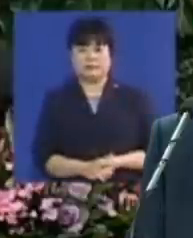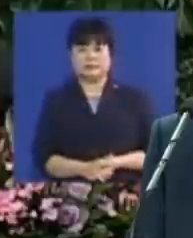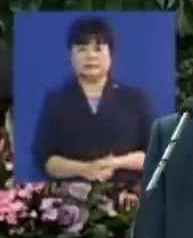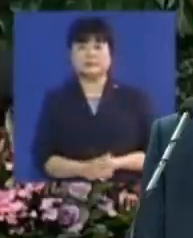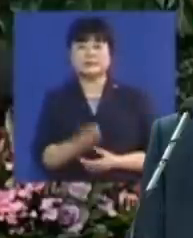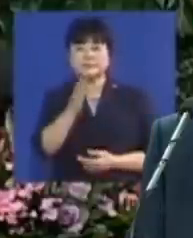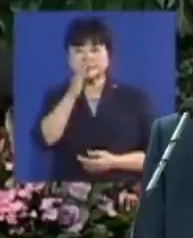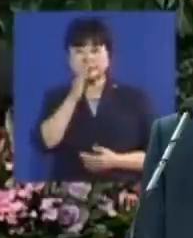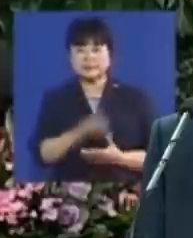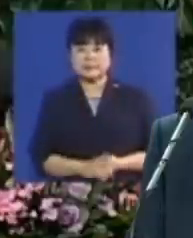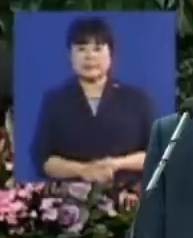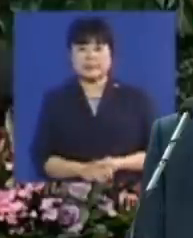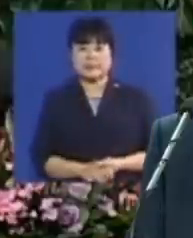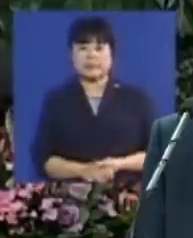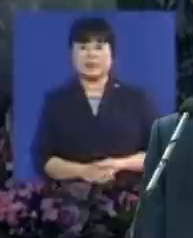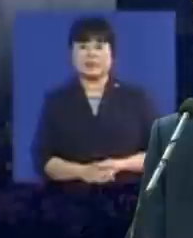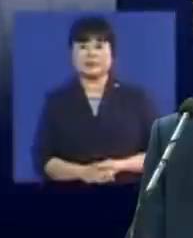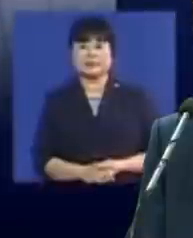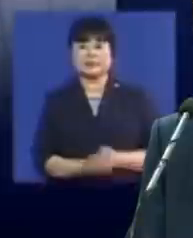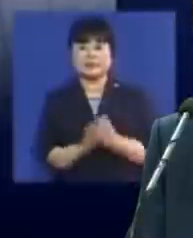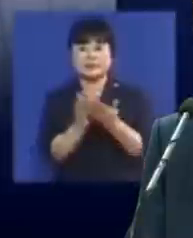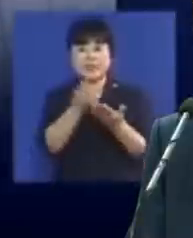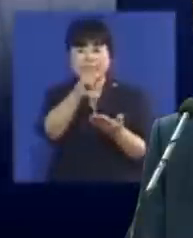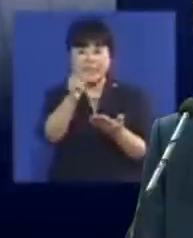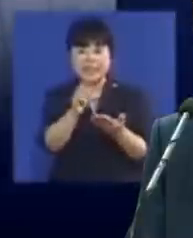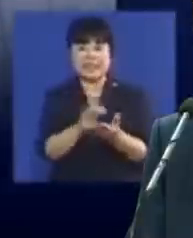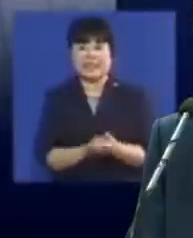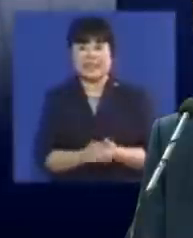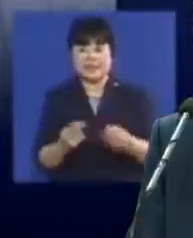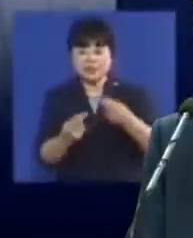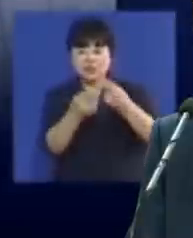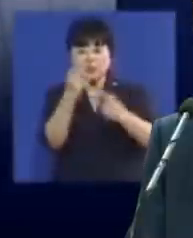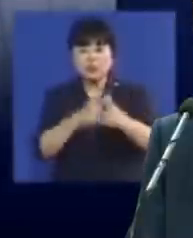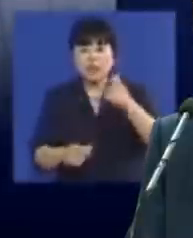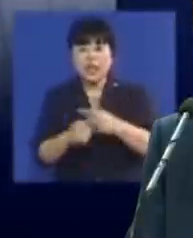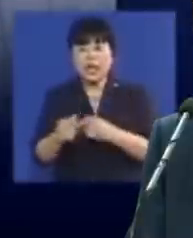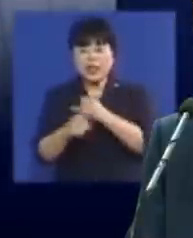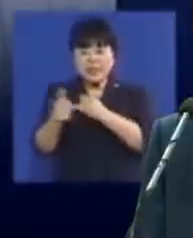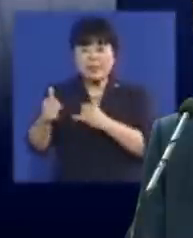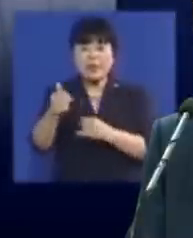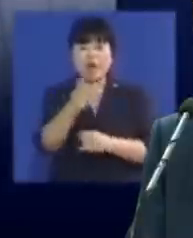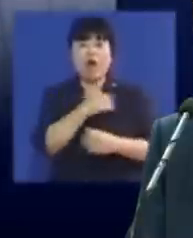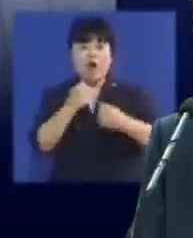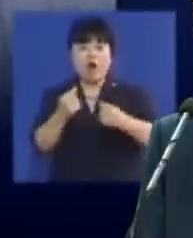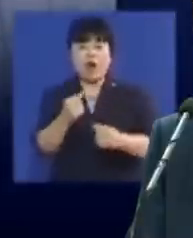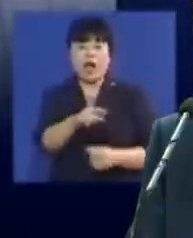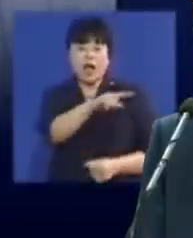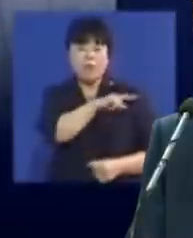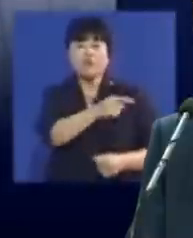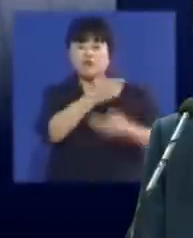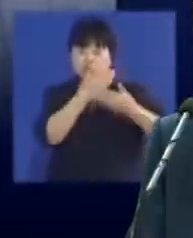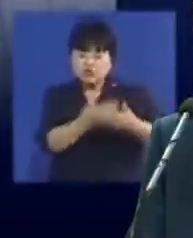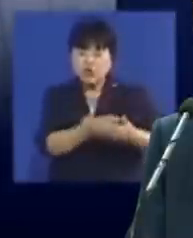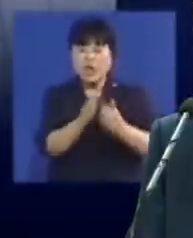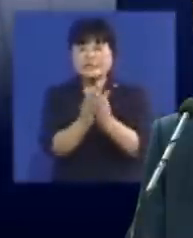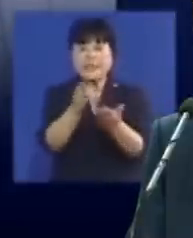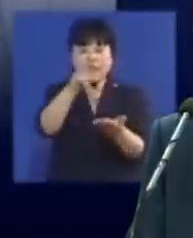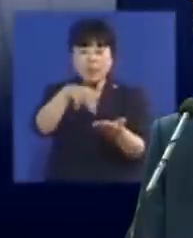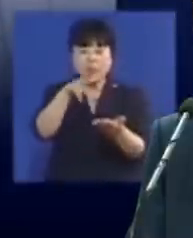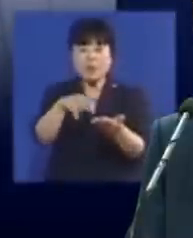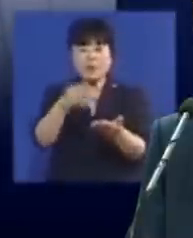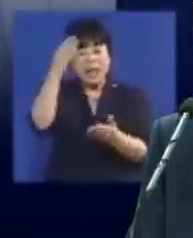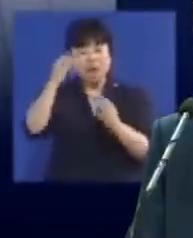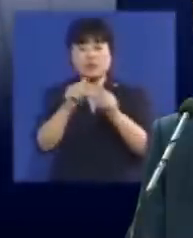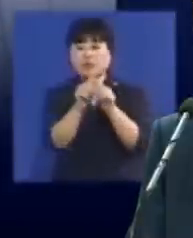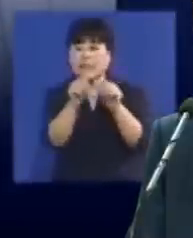이시하라 우유미가 쓴 재테크보다 남편 건강을 먼저 챙겨라는 책을 보면